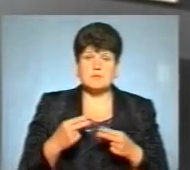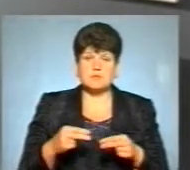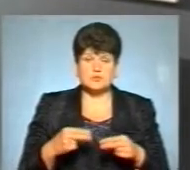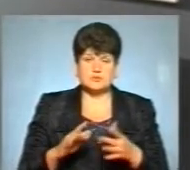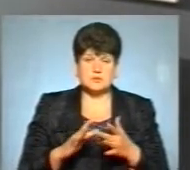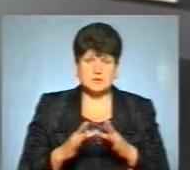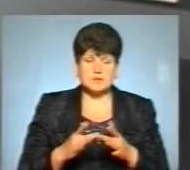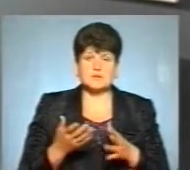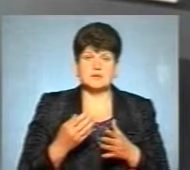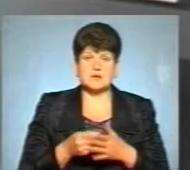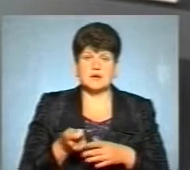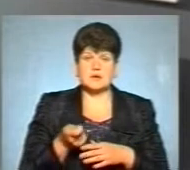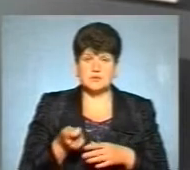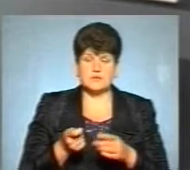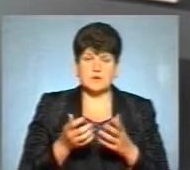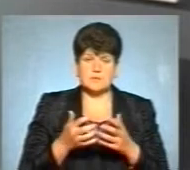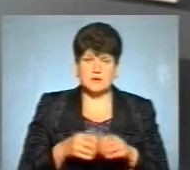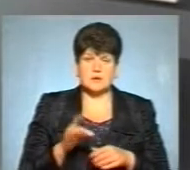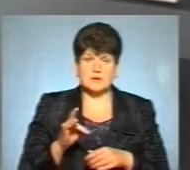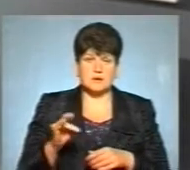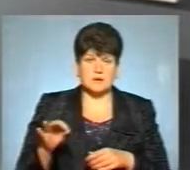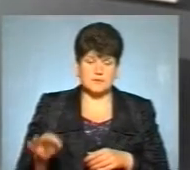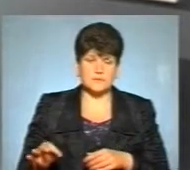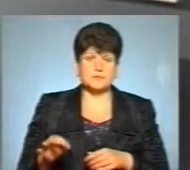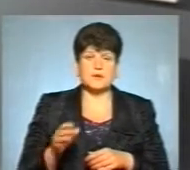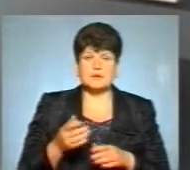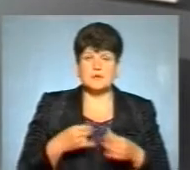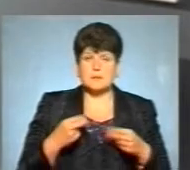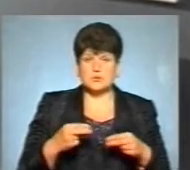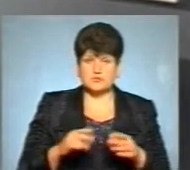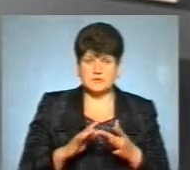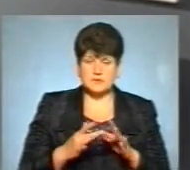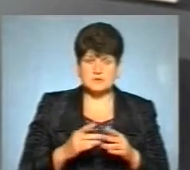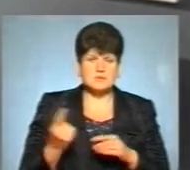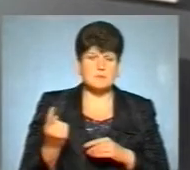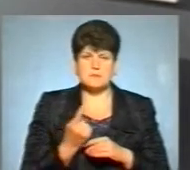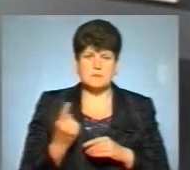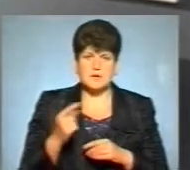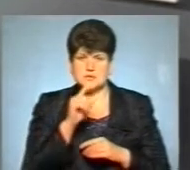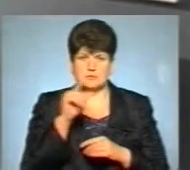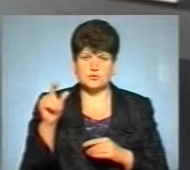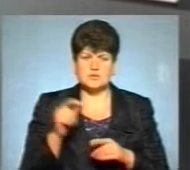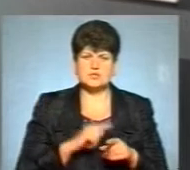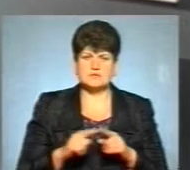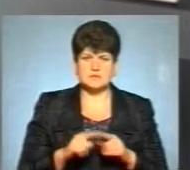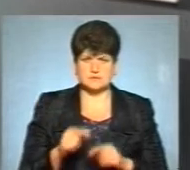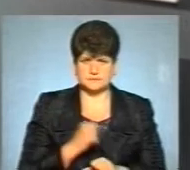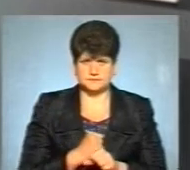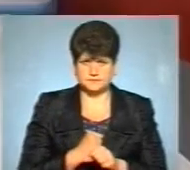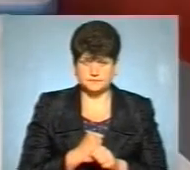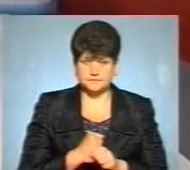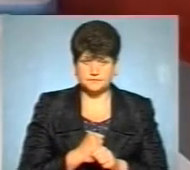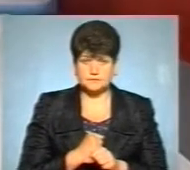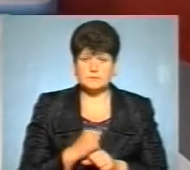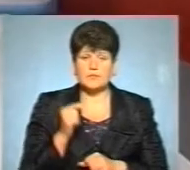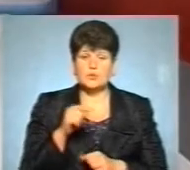є запровадження касових апаратів і РРО для продажу в інтернеті. Вона одна з перших пунктів і найшвидше запроваджується. І